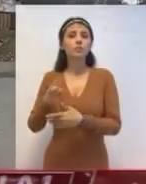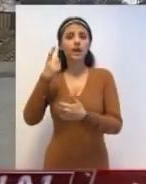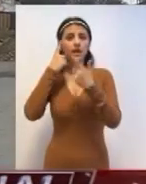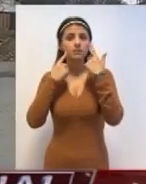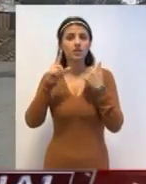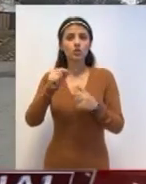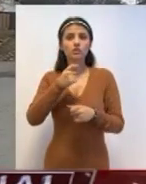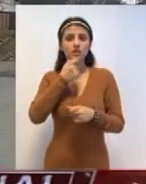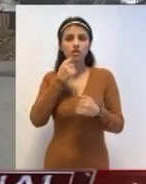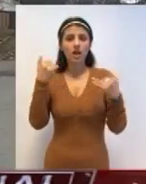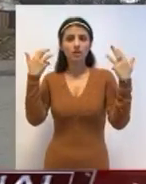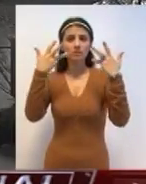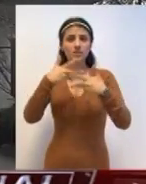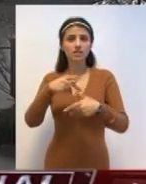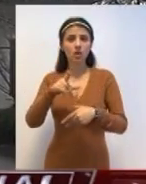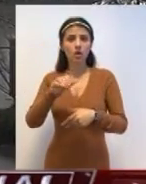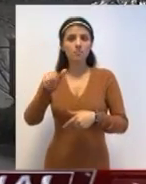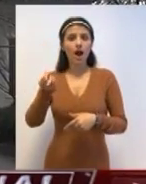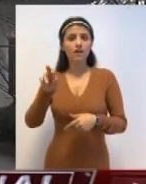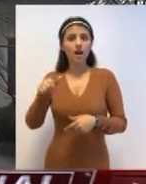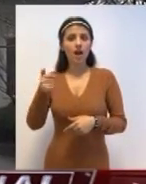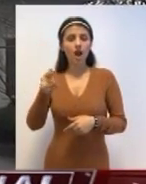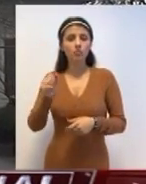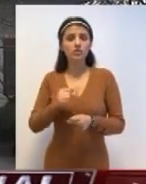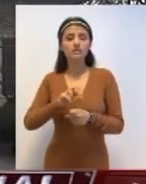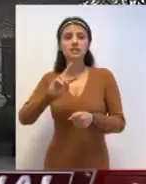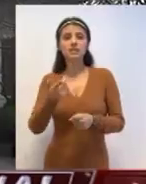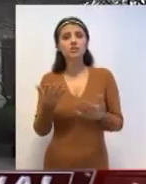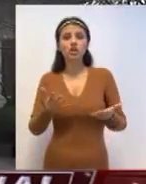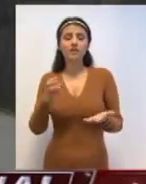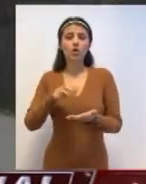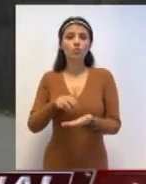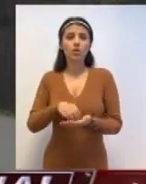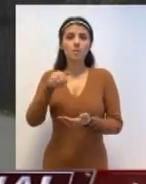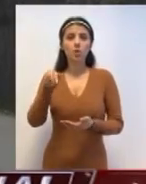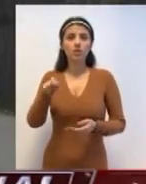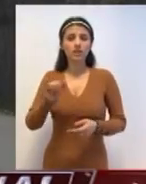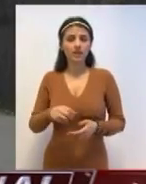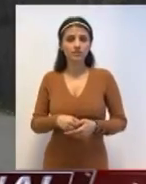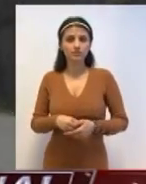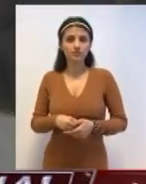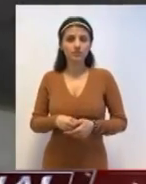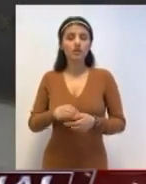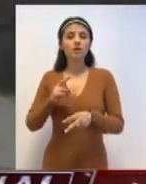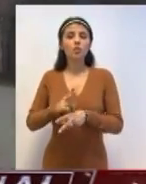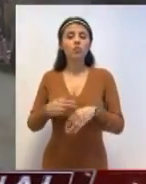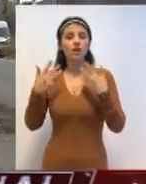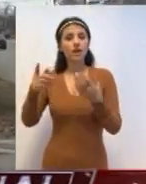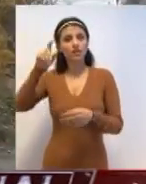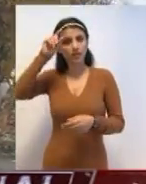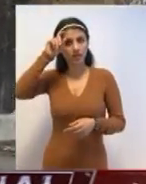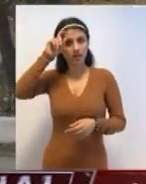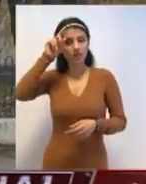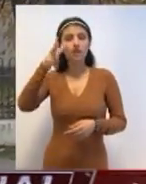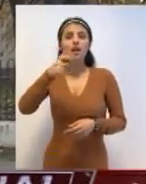După o experiență de 20 de ani în administrația locală, Marian Albu a hotărât să schimbe ceva în comuna Morteni. Cetățenii i-au